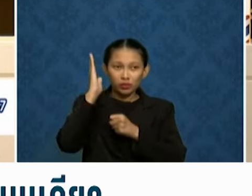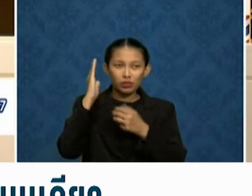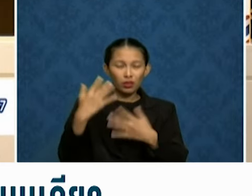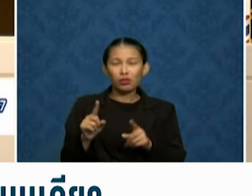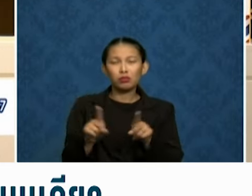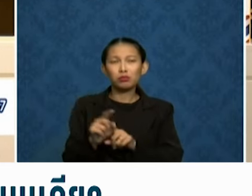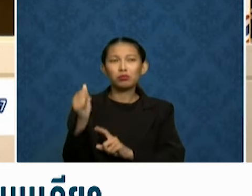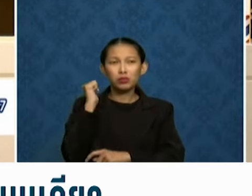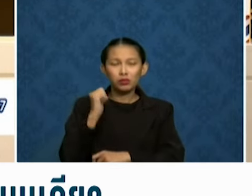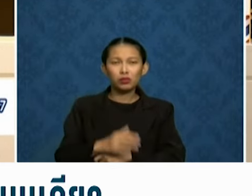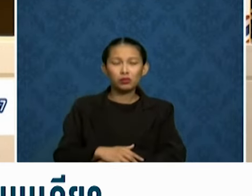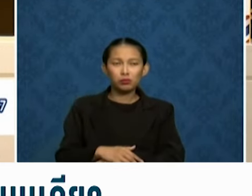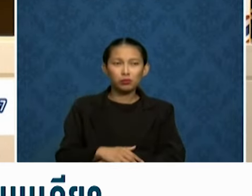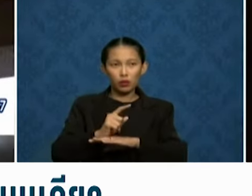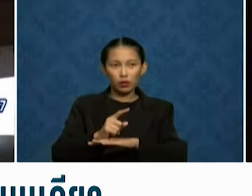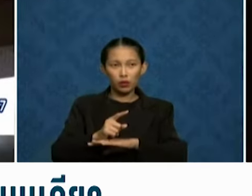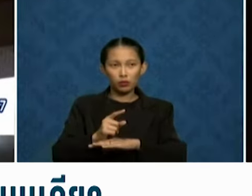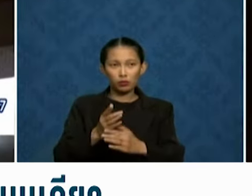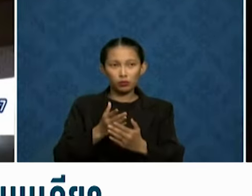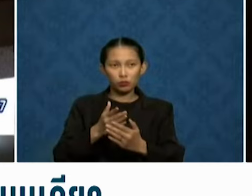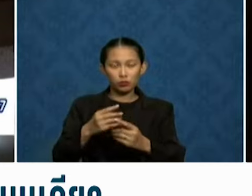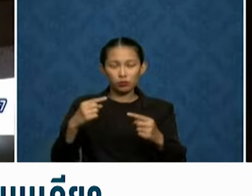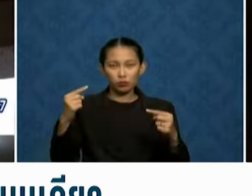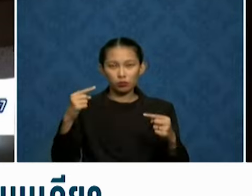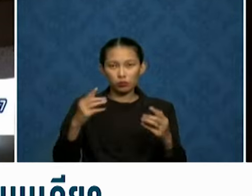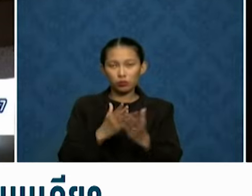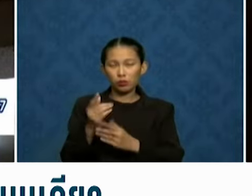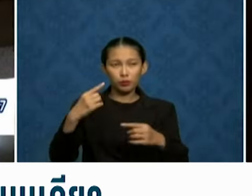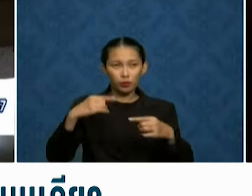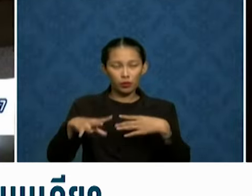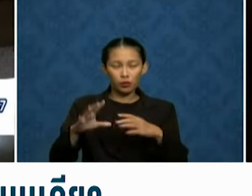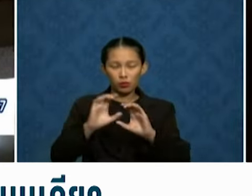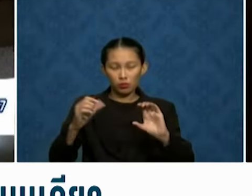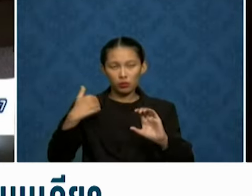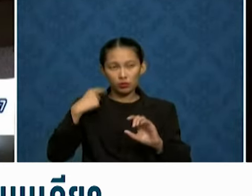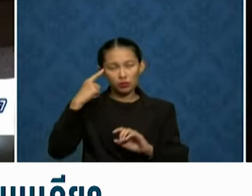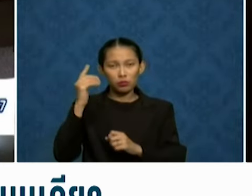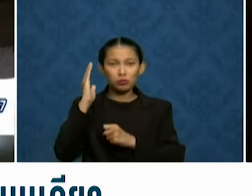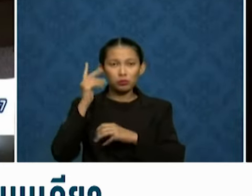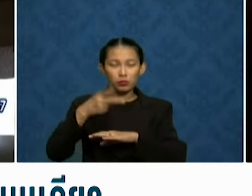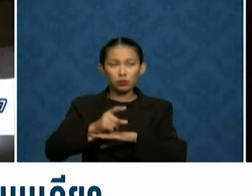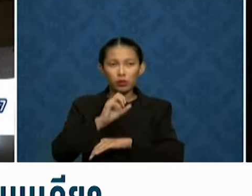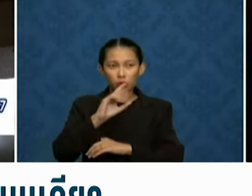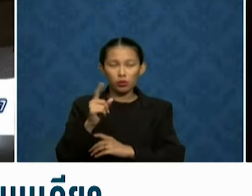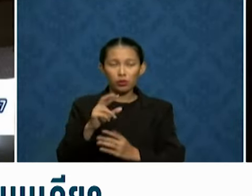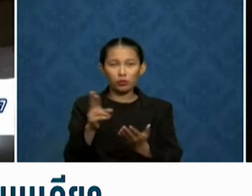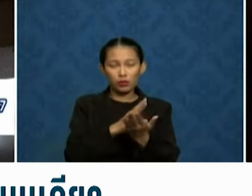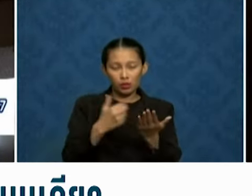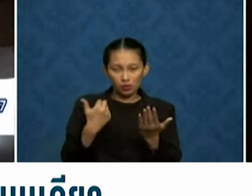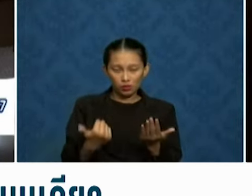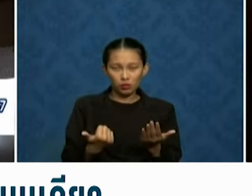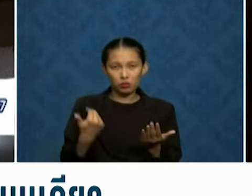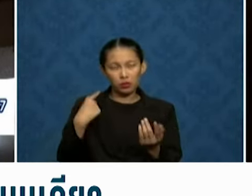หรอกส่วนการพิจารณาวาระรายงานของกรรมาธิการเมื่อวานนี้เนี่ยอาจารย์มองว่าในระหว่างการพิจารณาเนี่ย